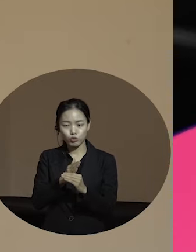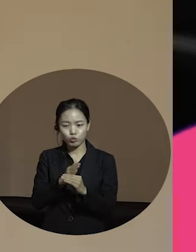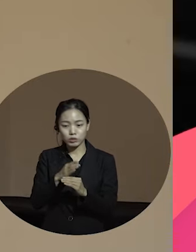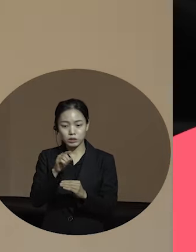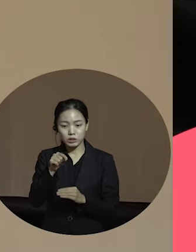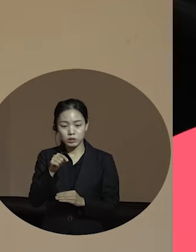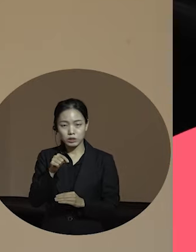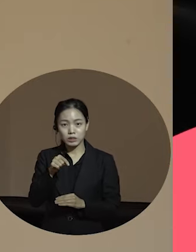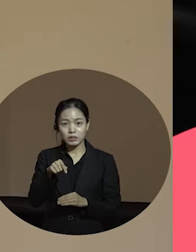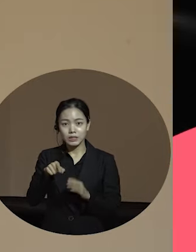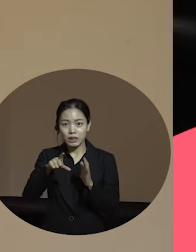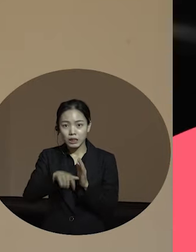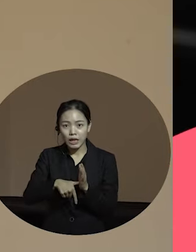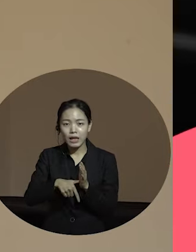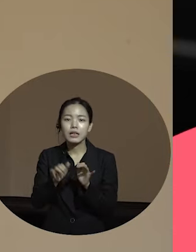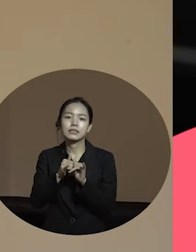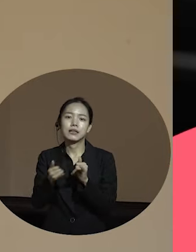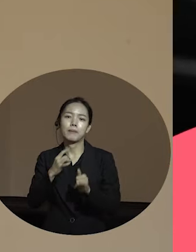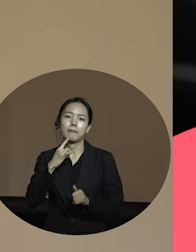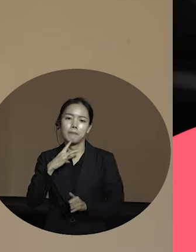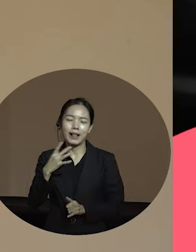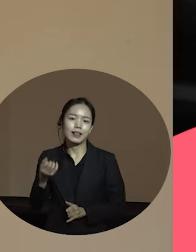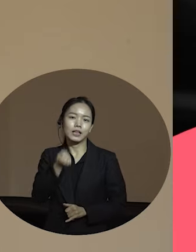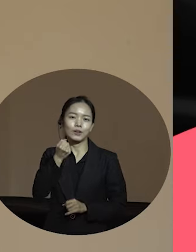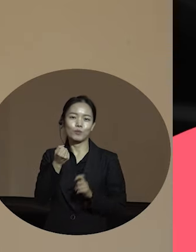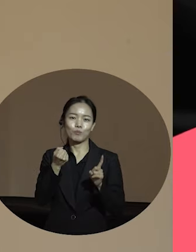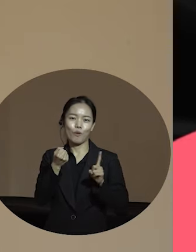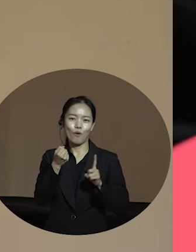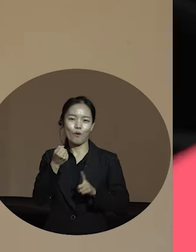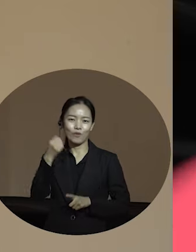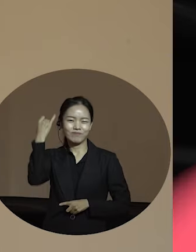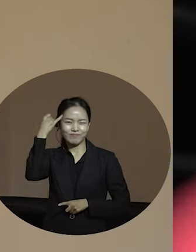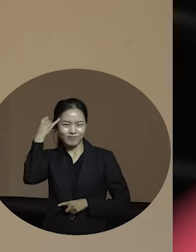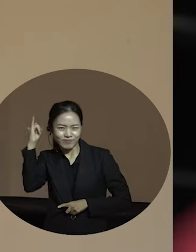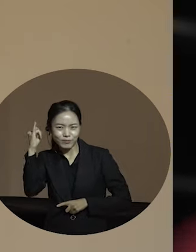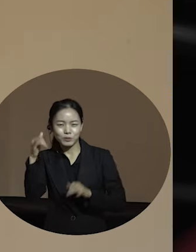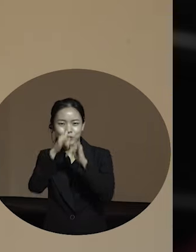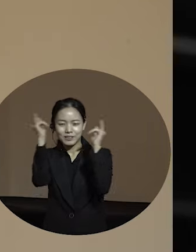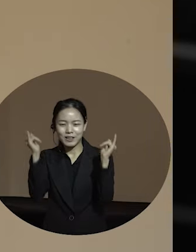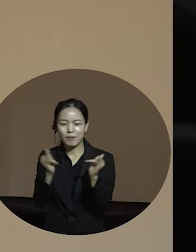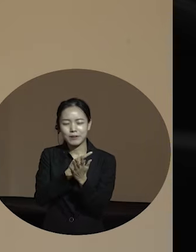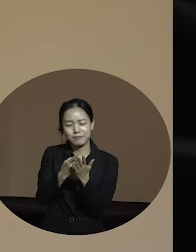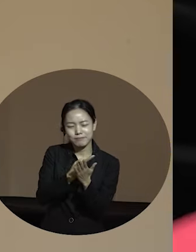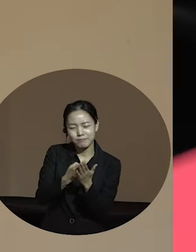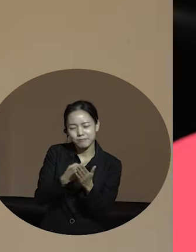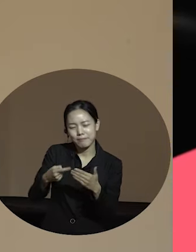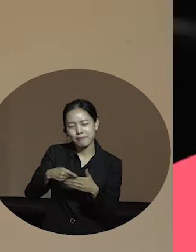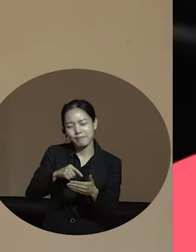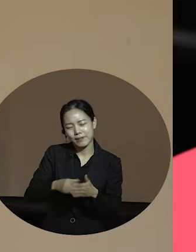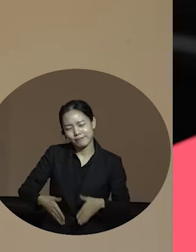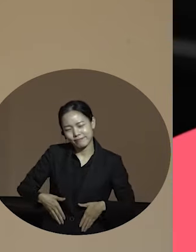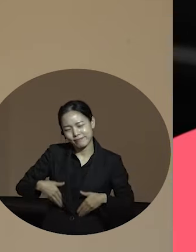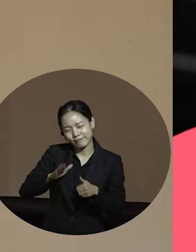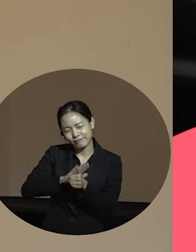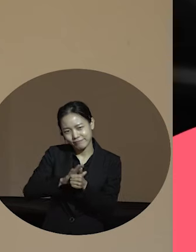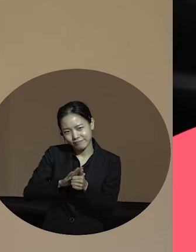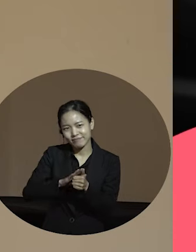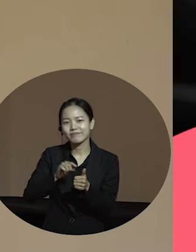사회성과 창의성을 키우는 것입니다. 이는 우리 모두 삶에 예술이 필요한